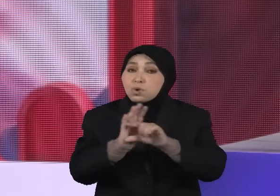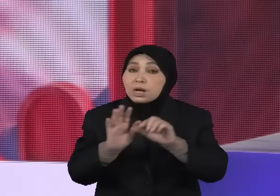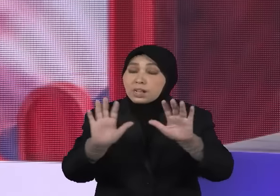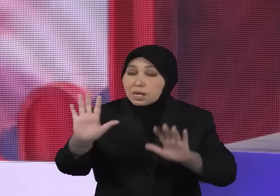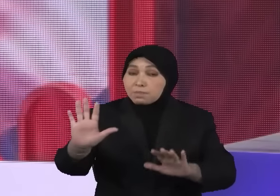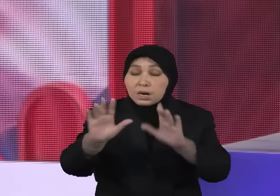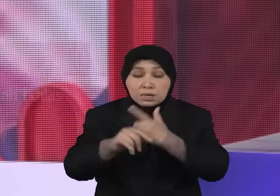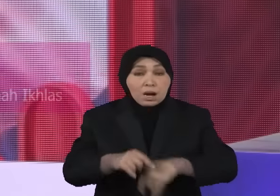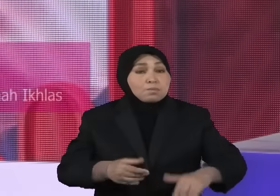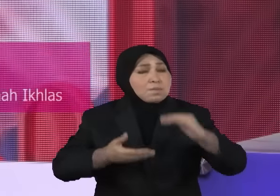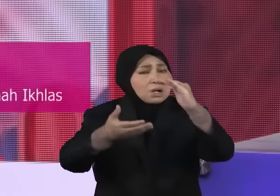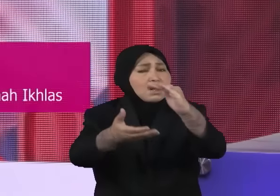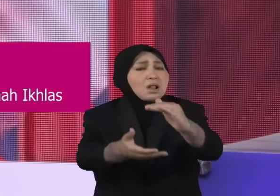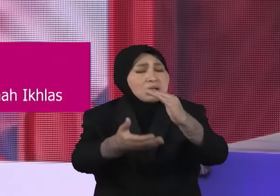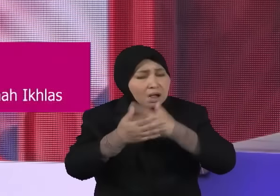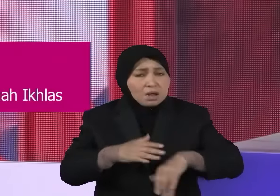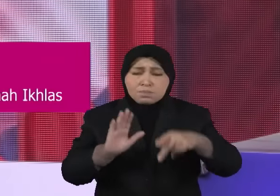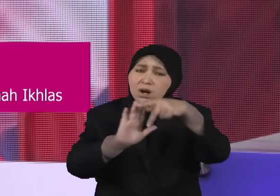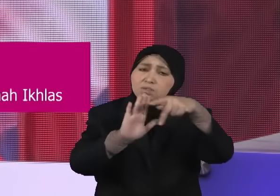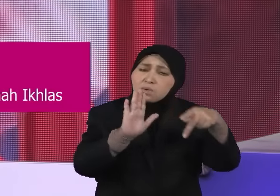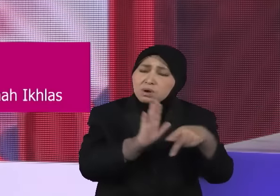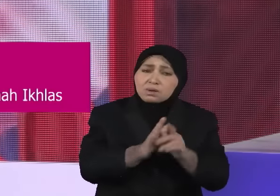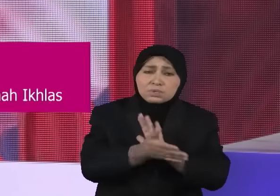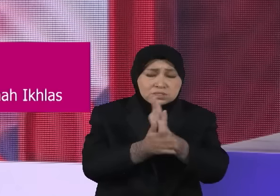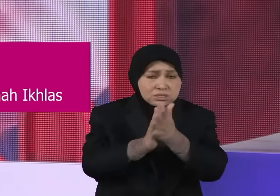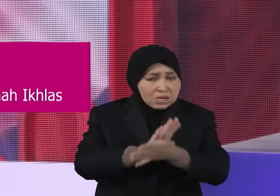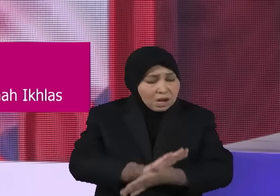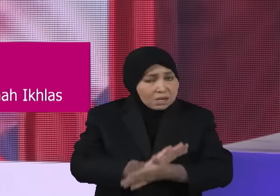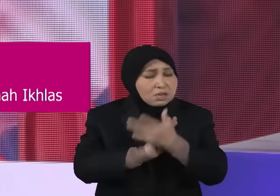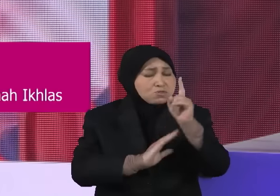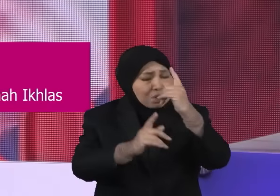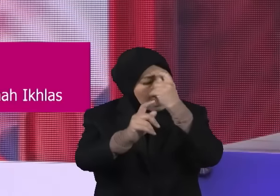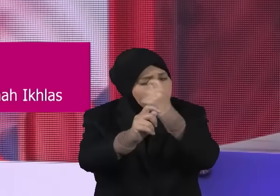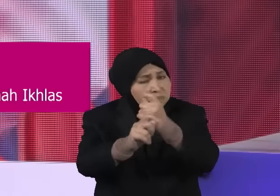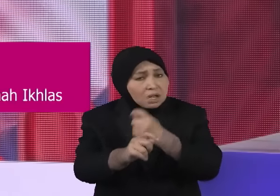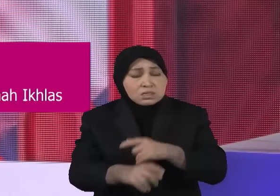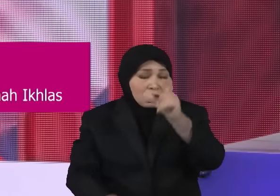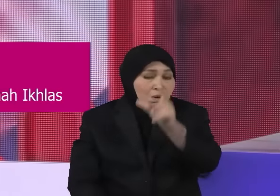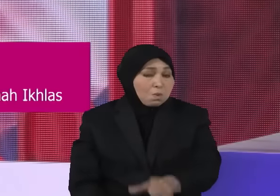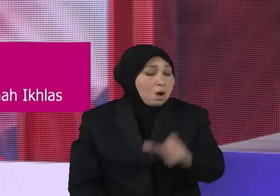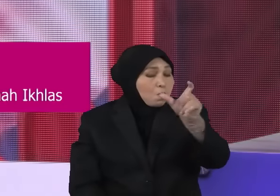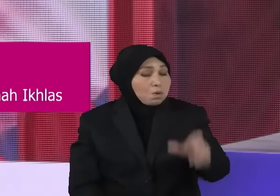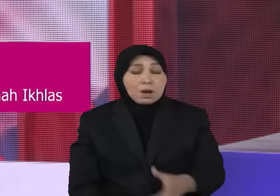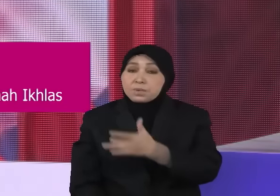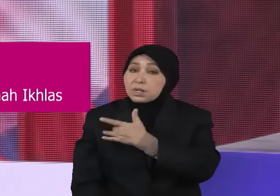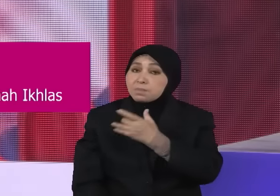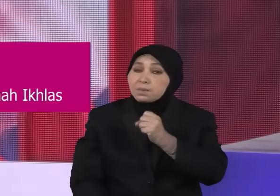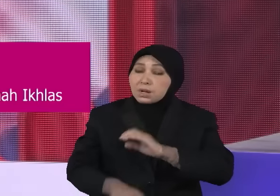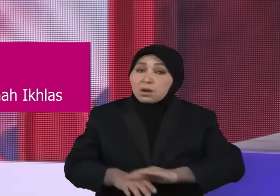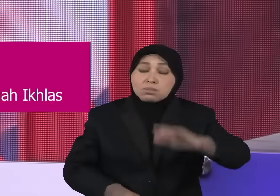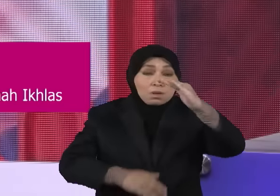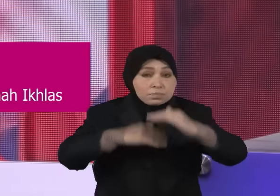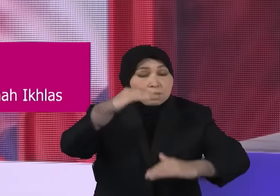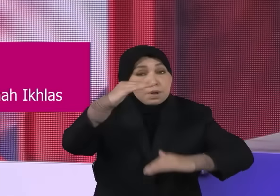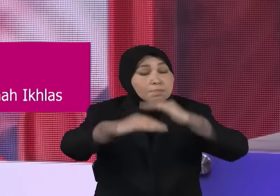Madaniyah yang membekalkan peraturan demi peraturan sebagai satu ketaatan orang-orang beriman kepada Allah untuk membina